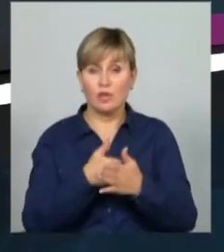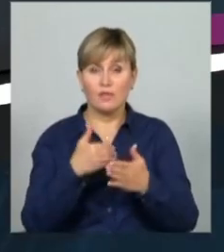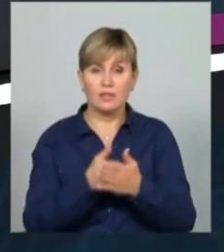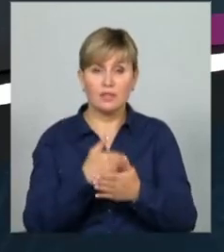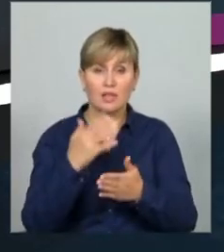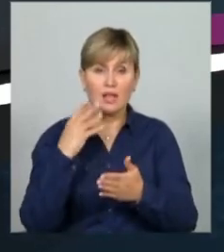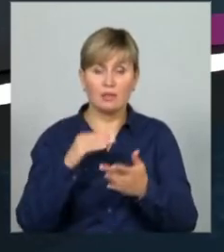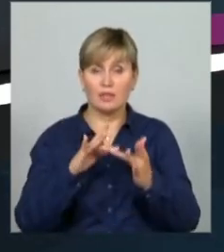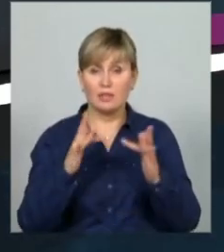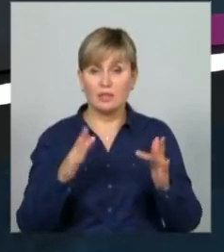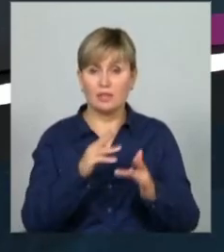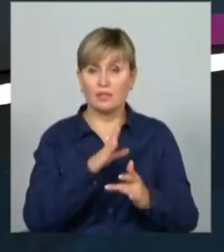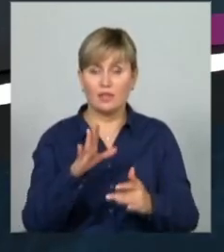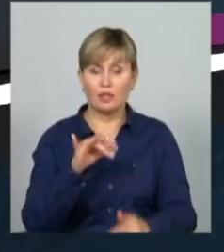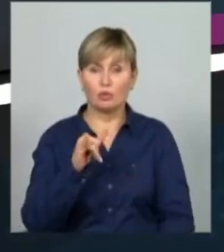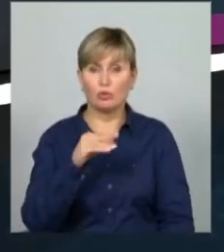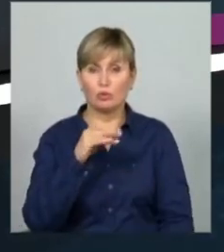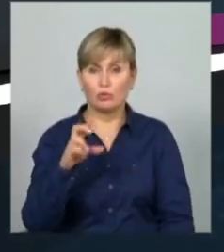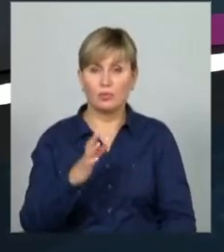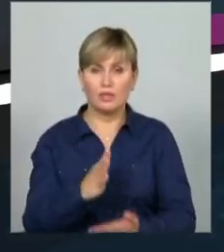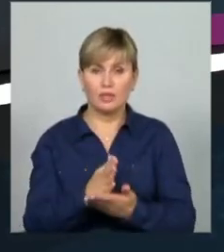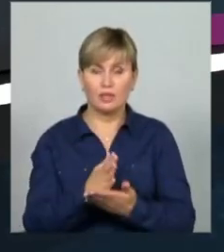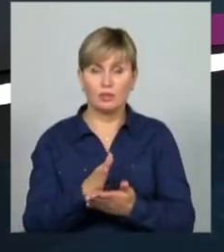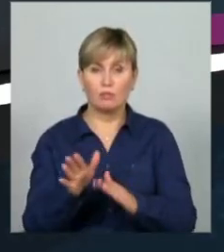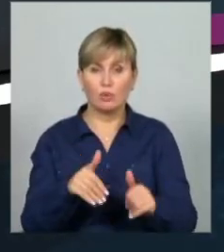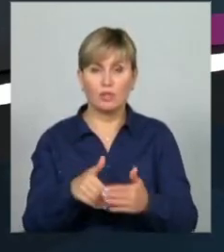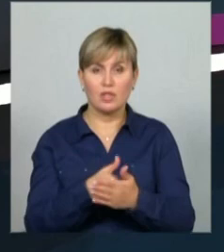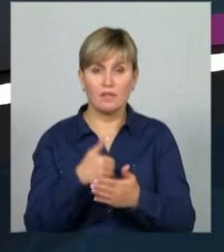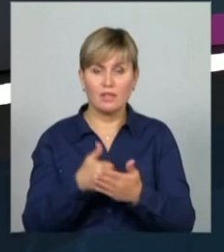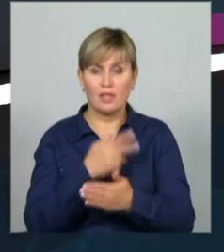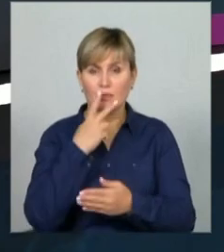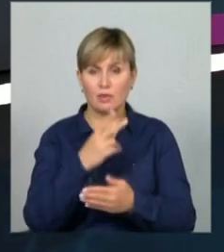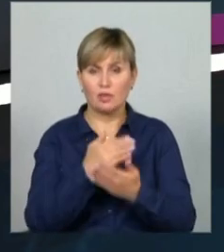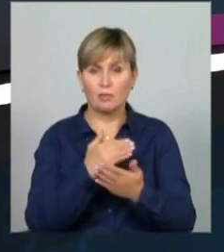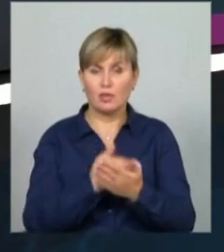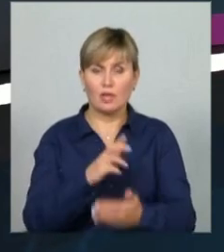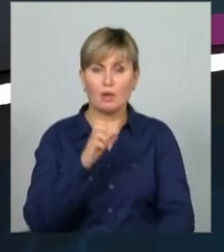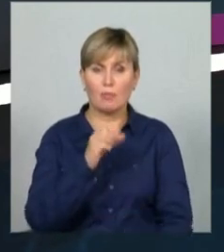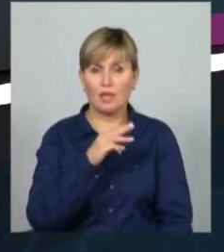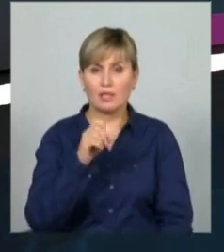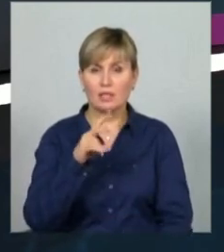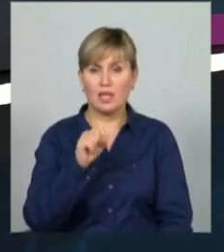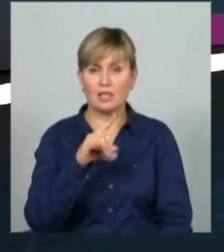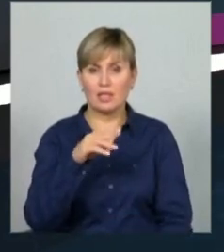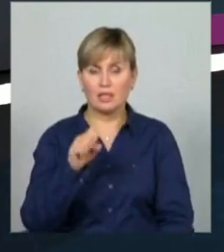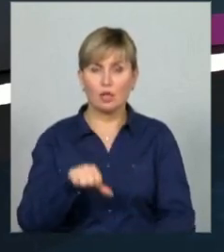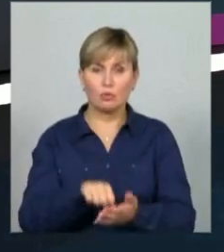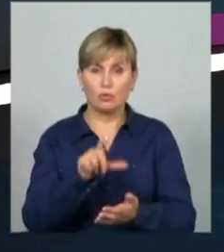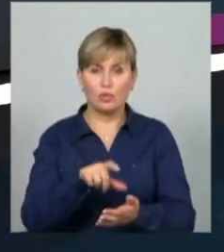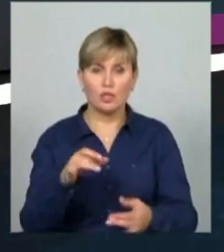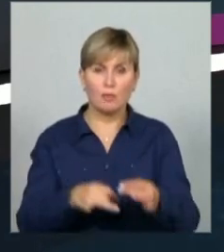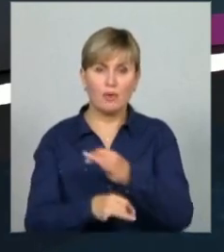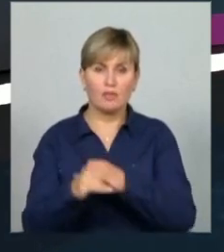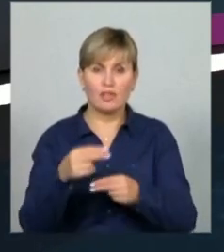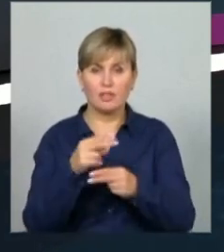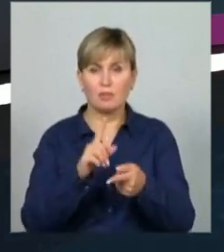сайте almaty.tv и YouTube-канале Алматы ТВ Ньюс. Сразу после новостей смотрите программу «Баста Назарда». Ее участники поговорят на